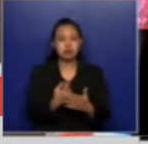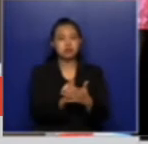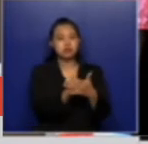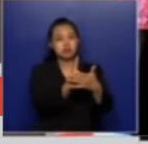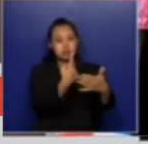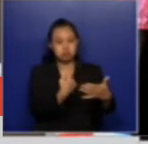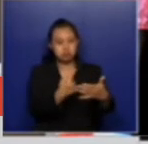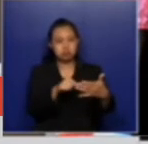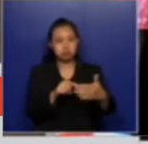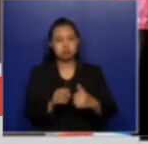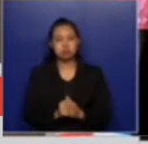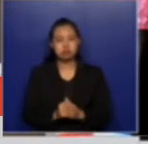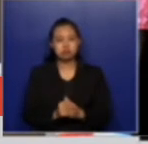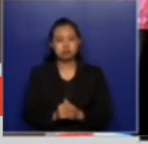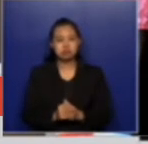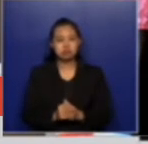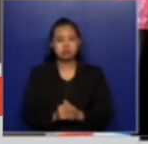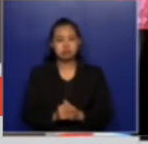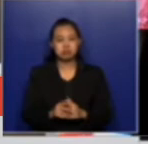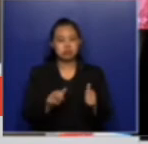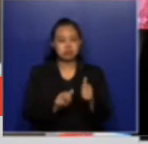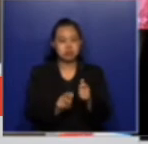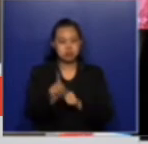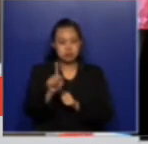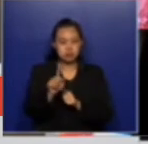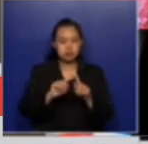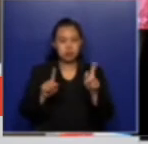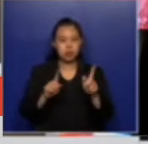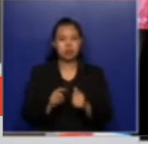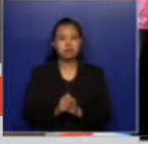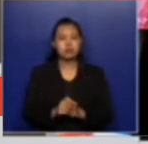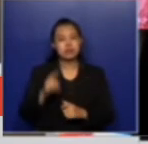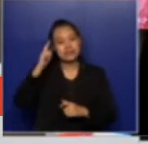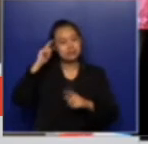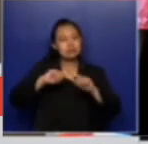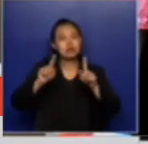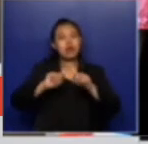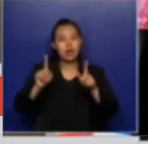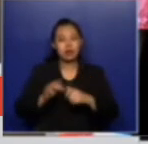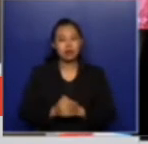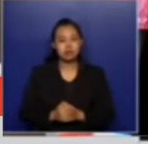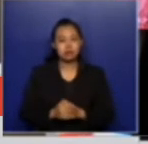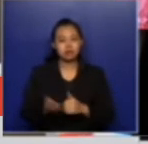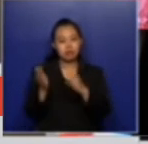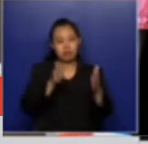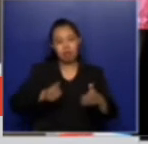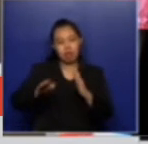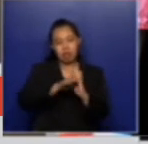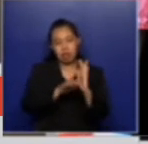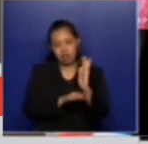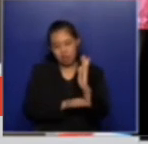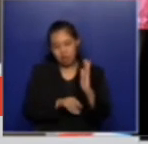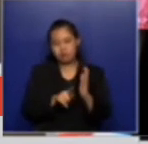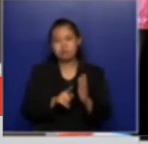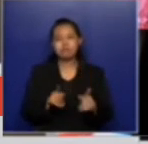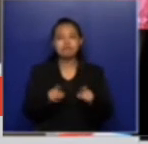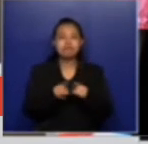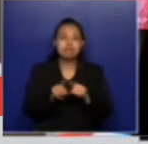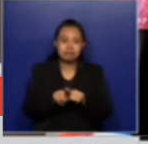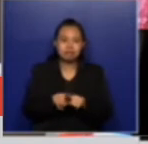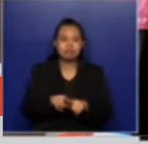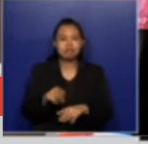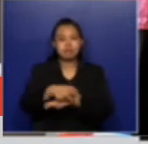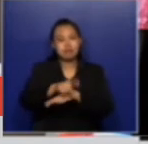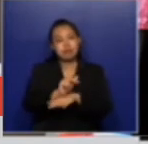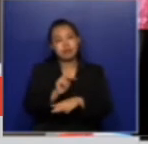ของประเทศแต่เราต้องมาเป็นฝ่ายค้านเอาละครับกลไกมันเป็นอย่างนี้ก็ทำยังไงได้ล่ะประธาน